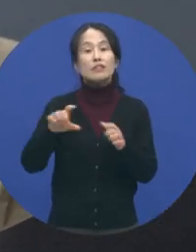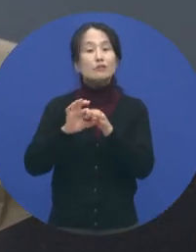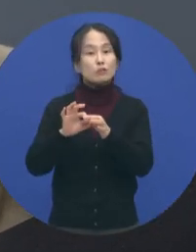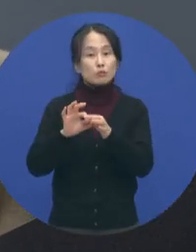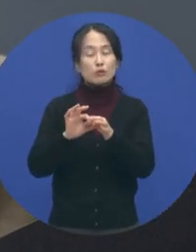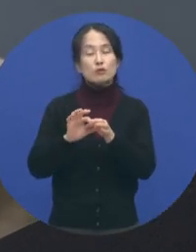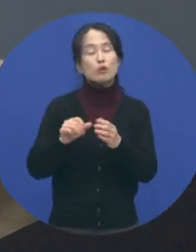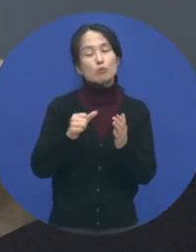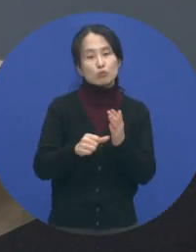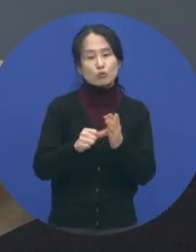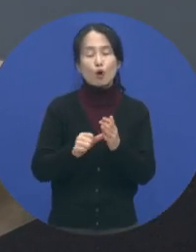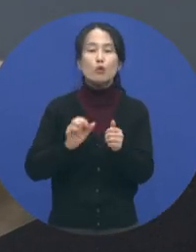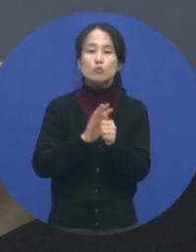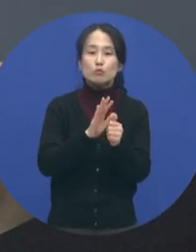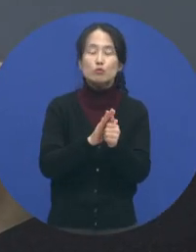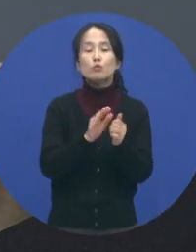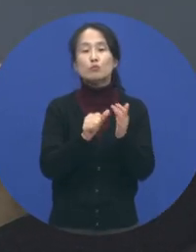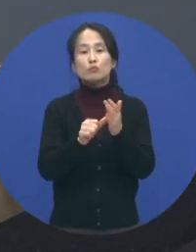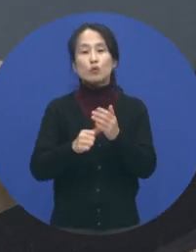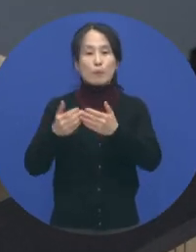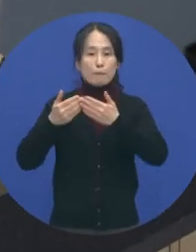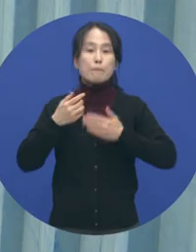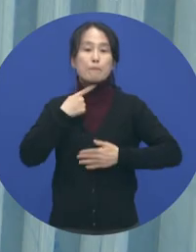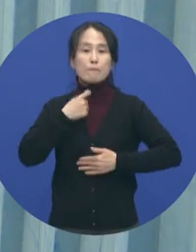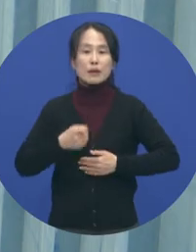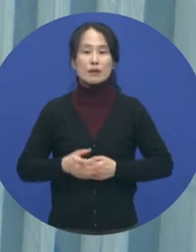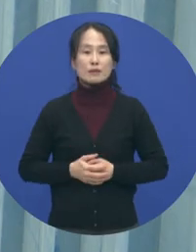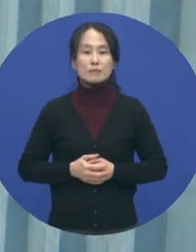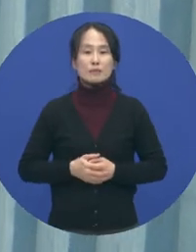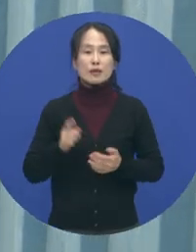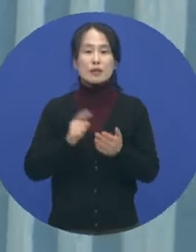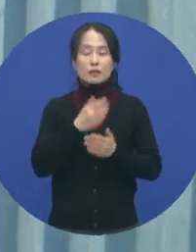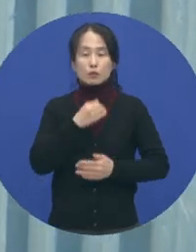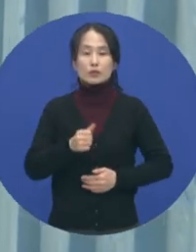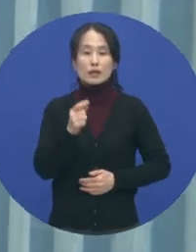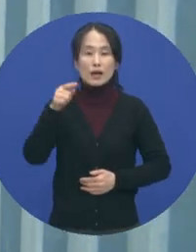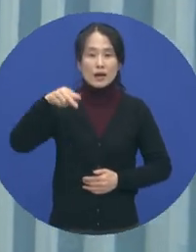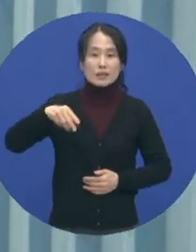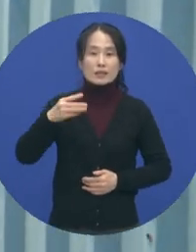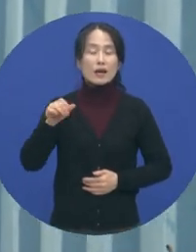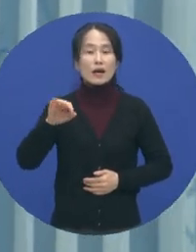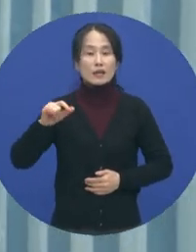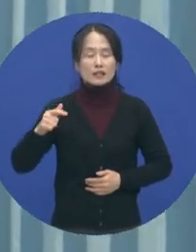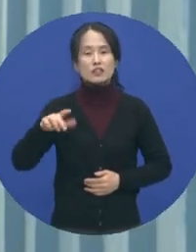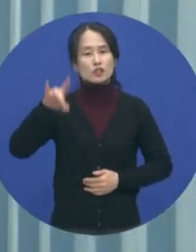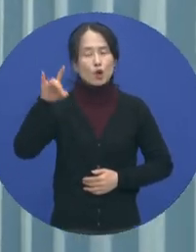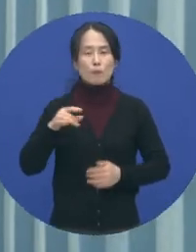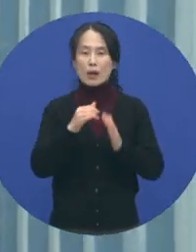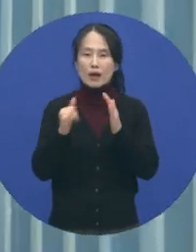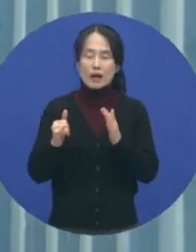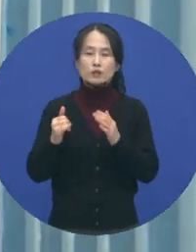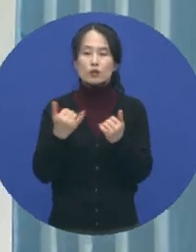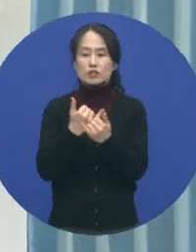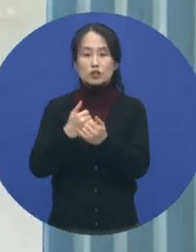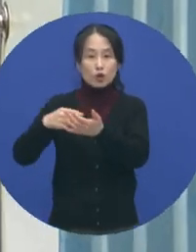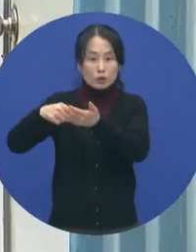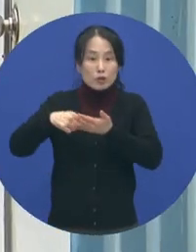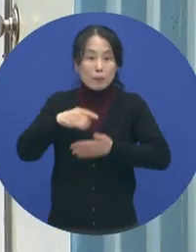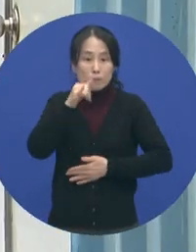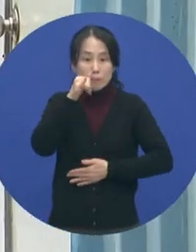상품권 후원 물품 등을 받았습니다 긴급복지 개설 초기에는 가족이나 인척이 제보하는 경우가